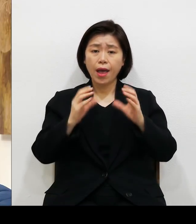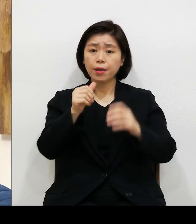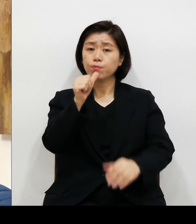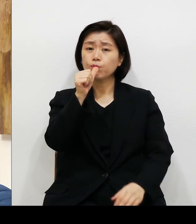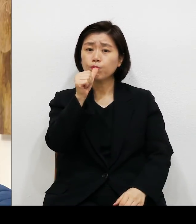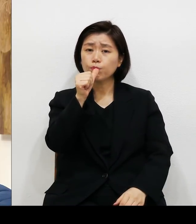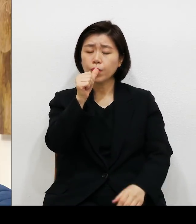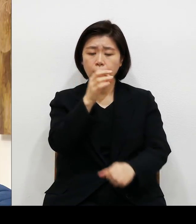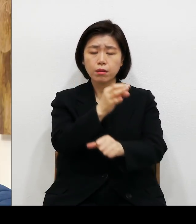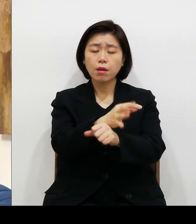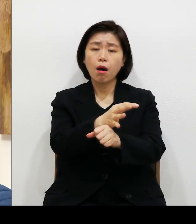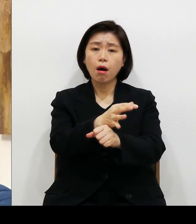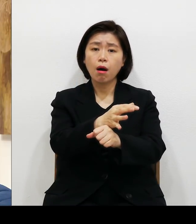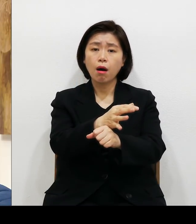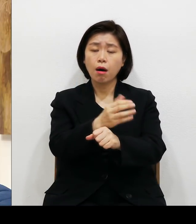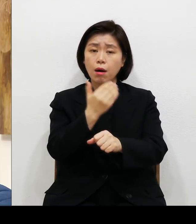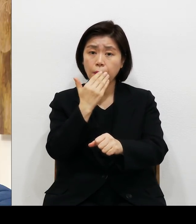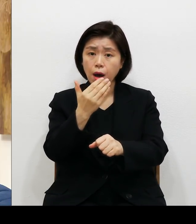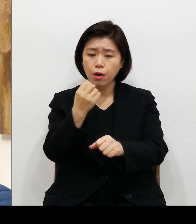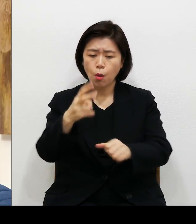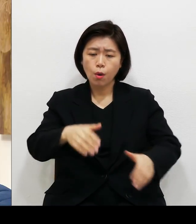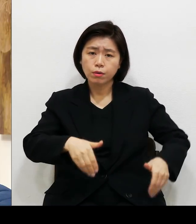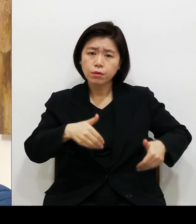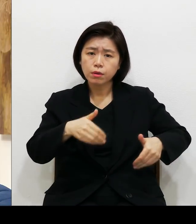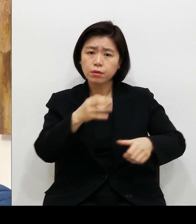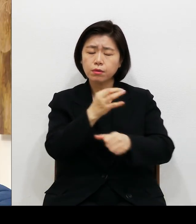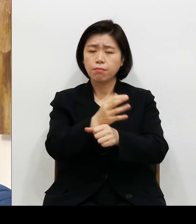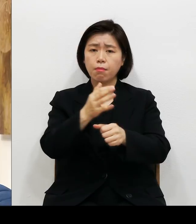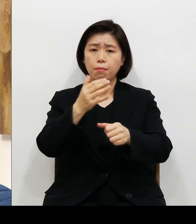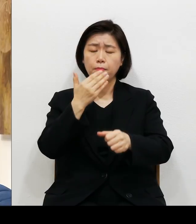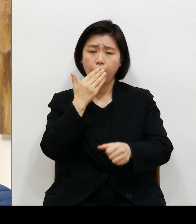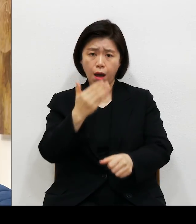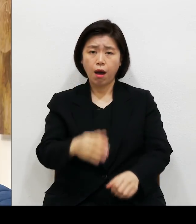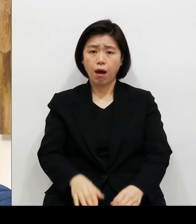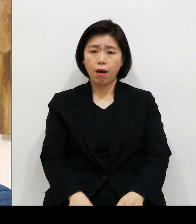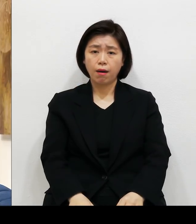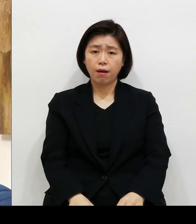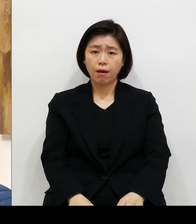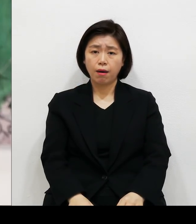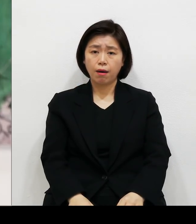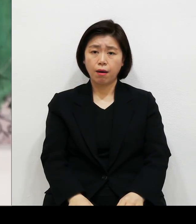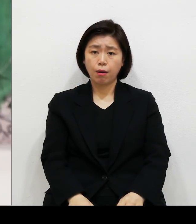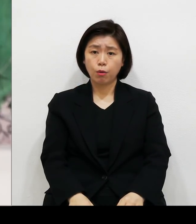제일 저렴한 기저귀를 살 수가 있는 돈이에요. 그러고 나서 한 돈만 원 이상